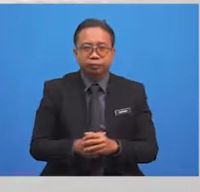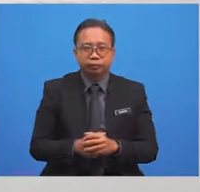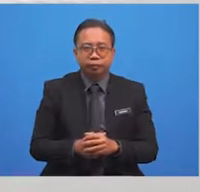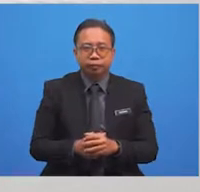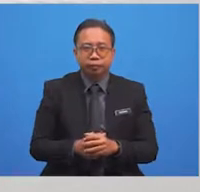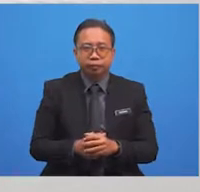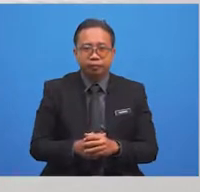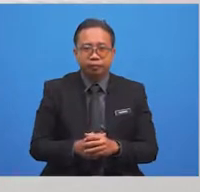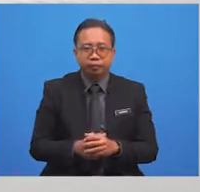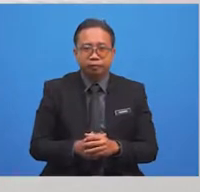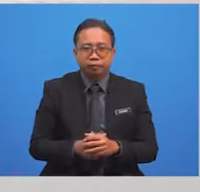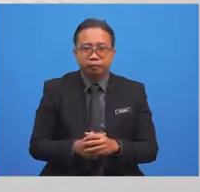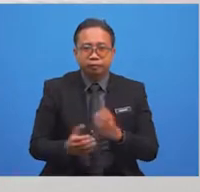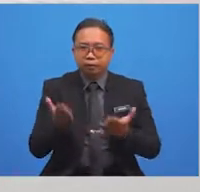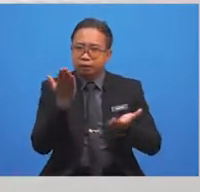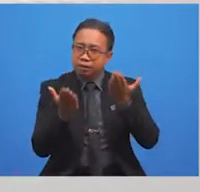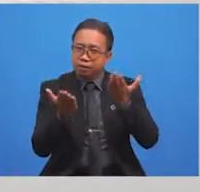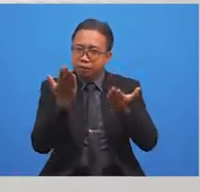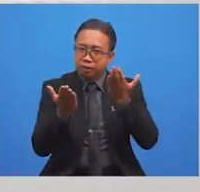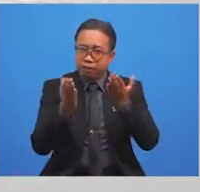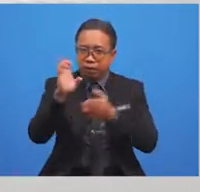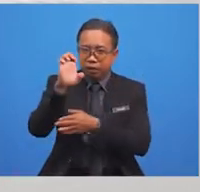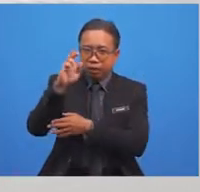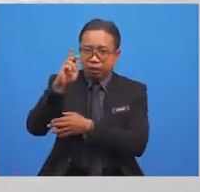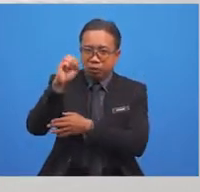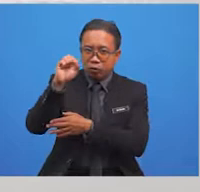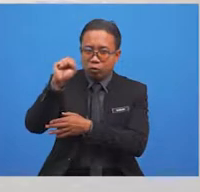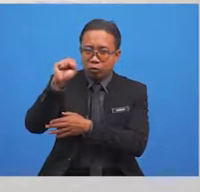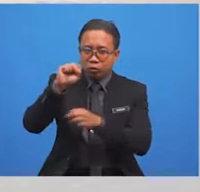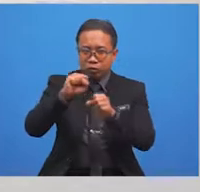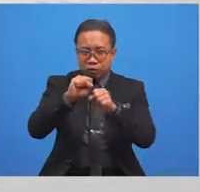Antaranya adalah keseimbangan ekosistem,